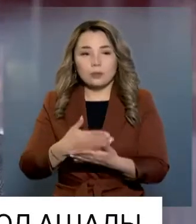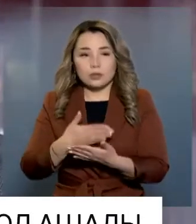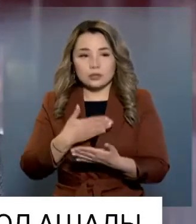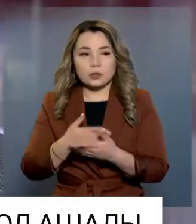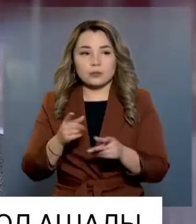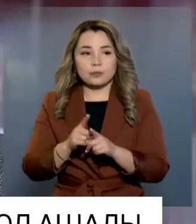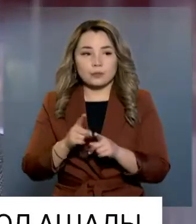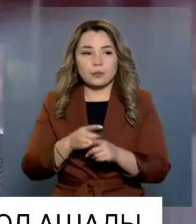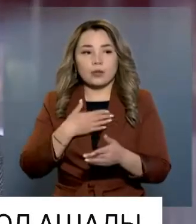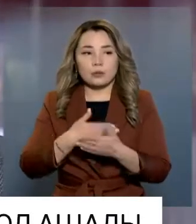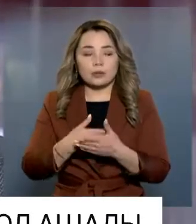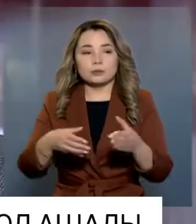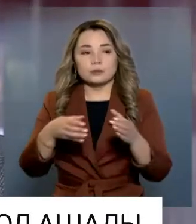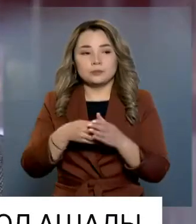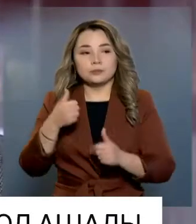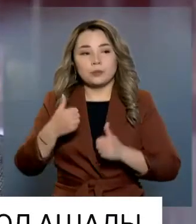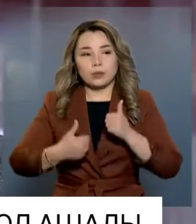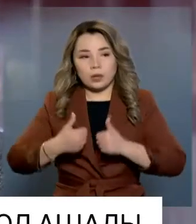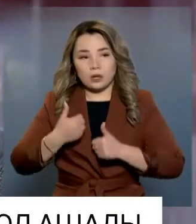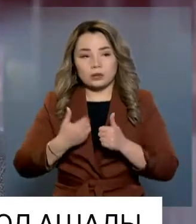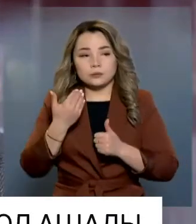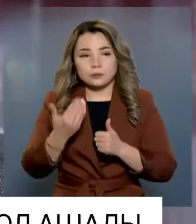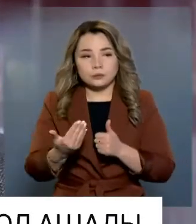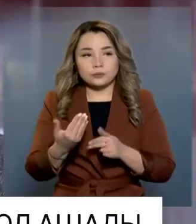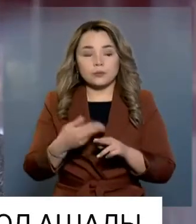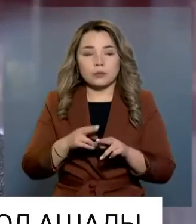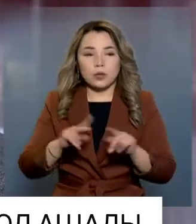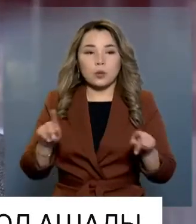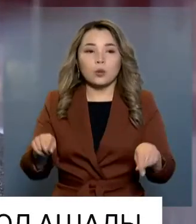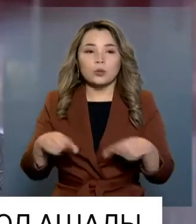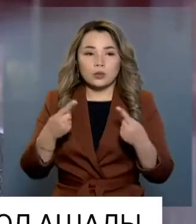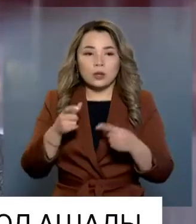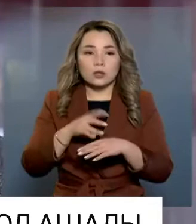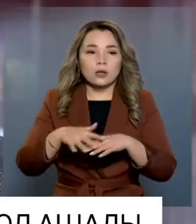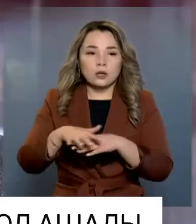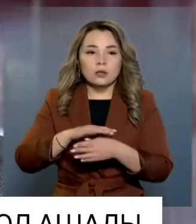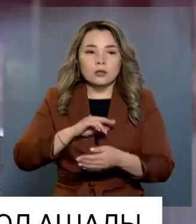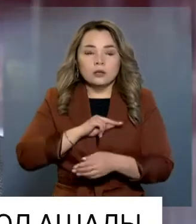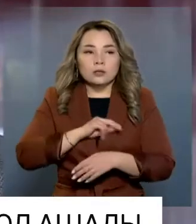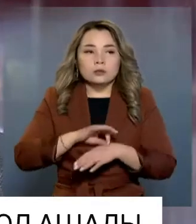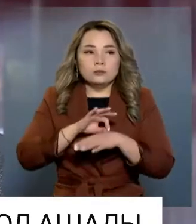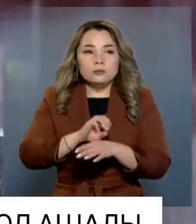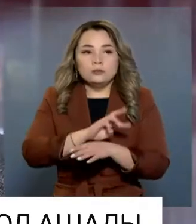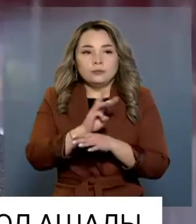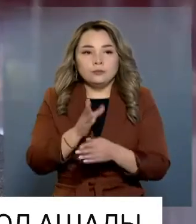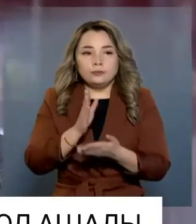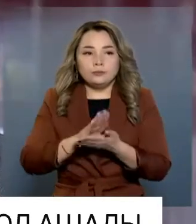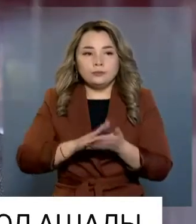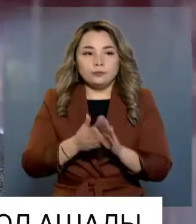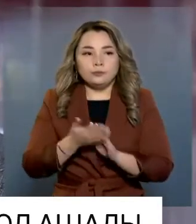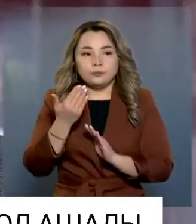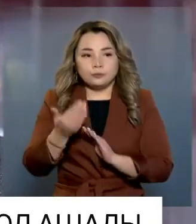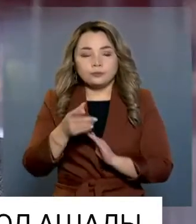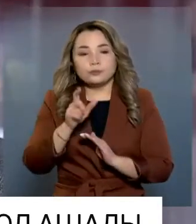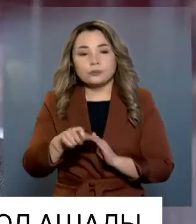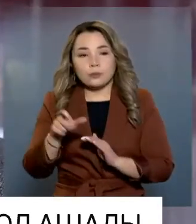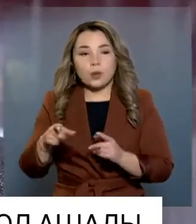белсенділікті, партиялар арасындағы бәсекелестікті көтеруге халық үшін жасалып жатқан жағдай. Ендігі кезек